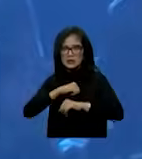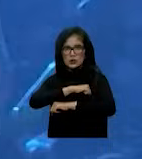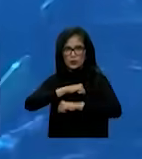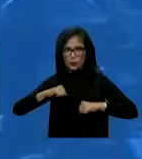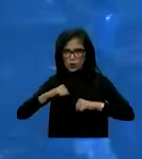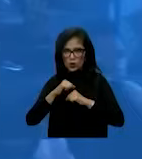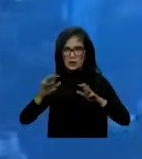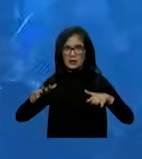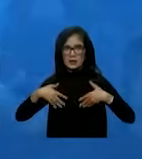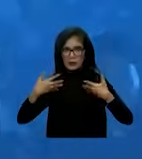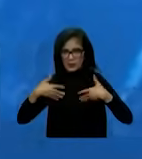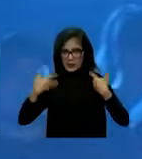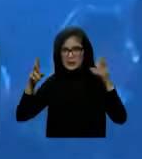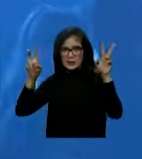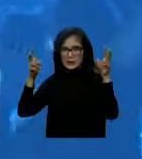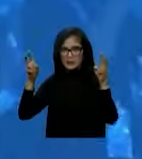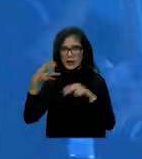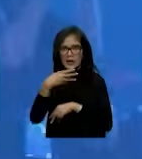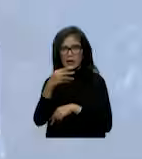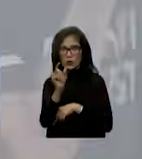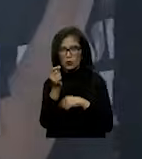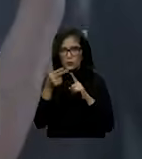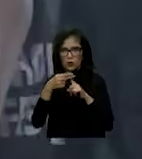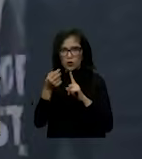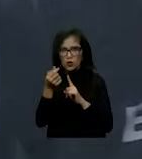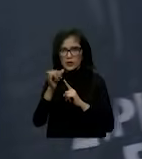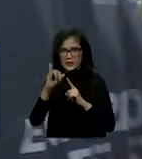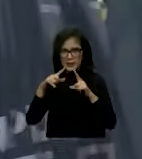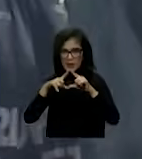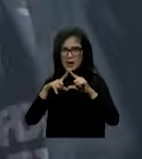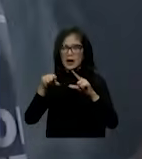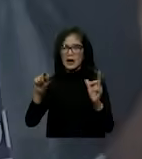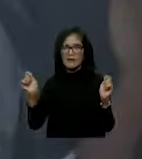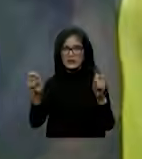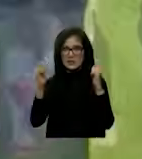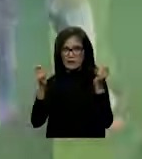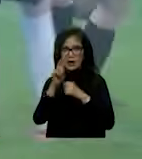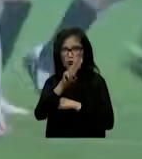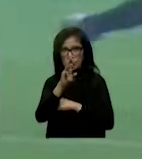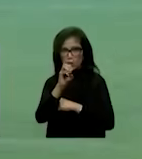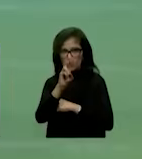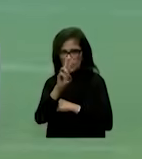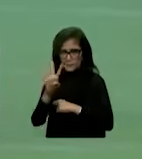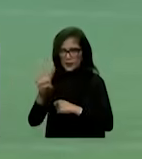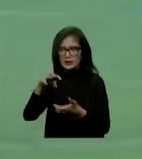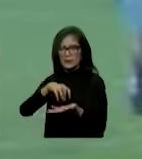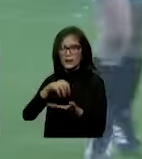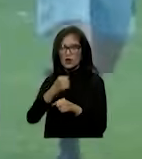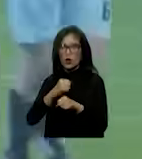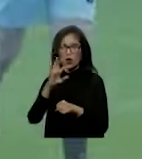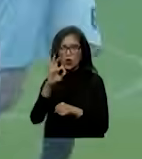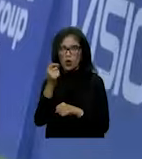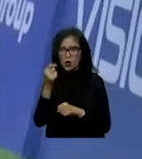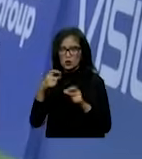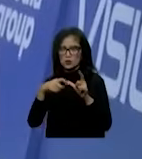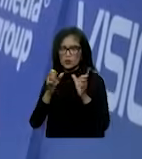2024 di Gor Sumantri Brojonegoro, Jakarta. Beragam hiburan ditampilkan di antaranya pertandingan selebriti mini soccer